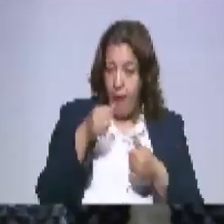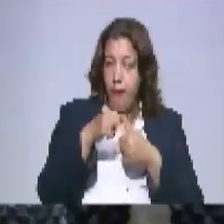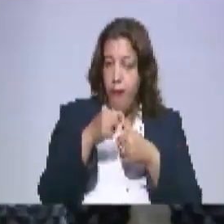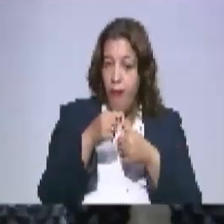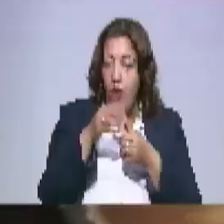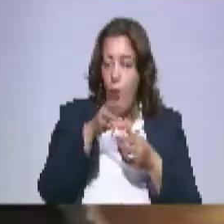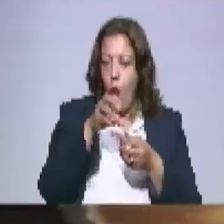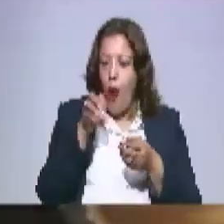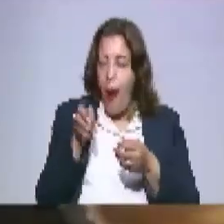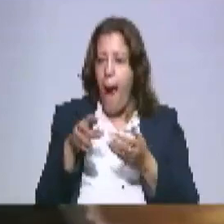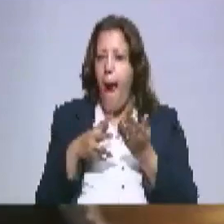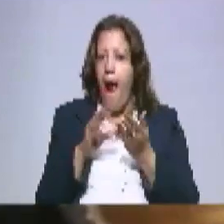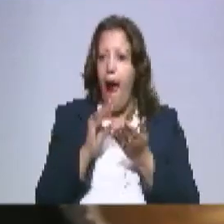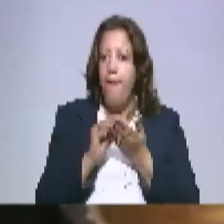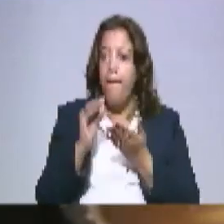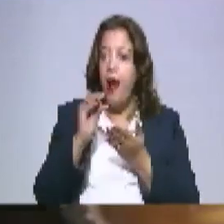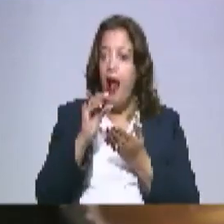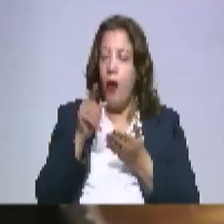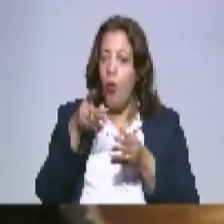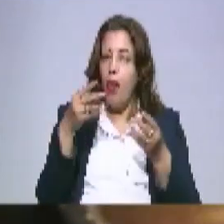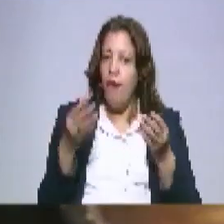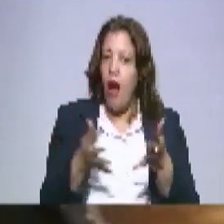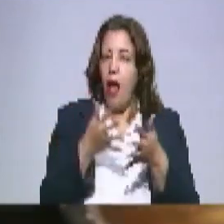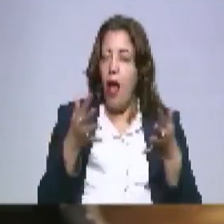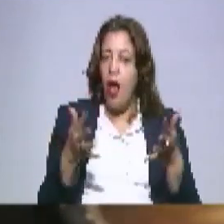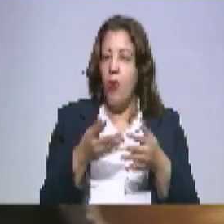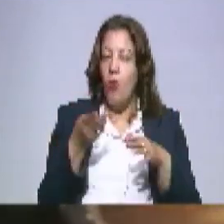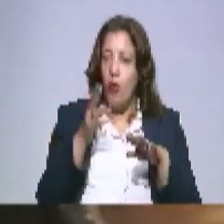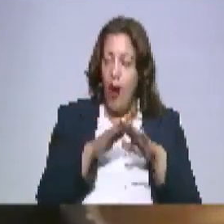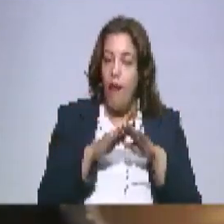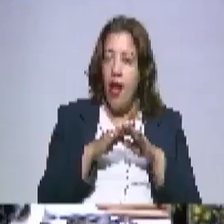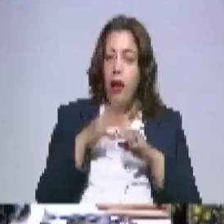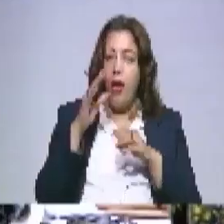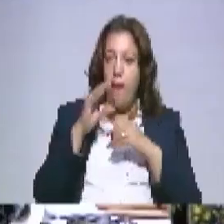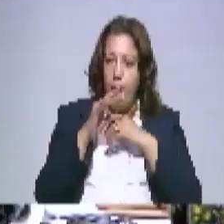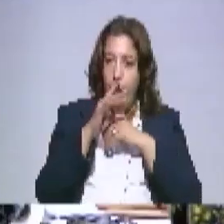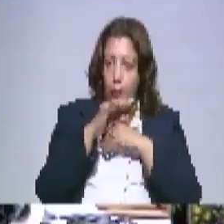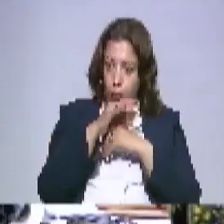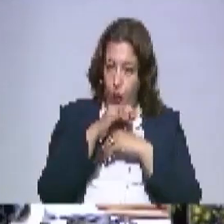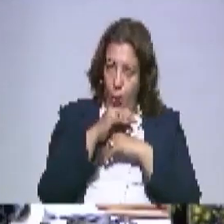حلو قوي. هاخد معايا بقى كده برتقانه، بس ثانيه واحده